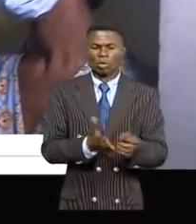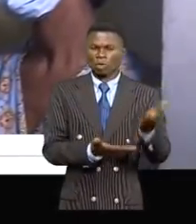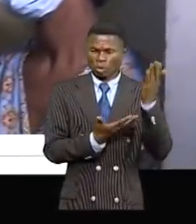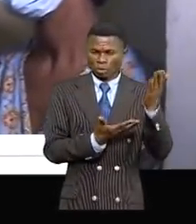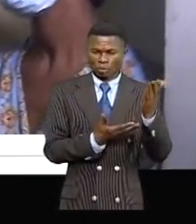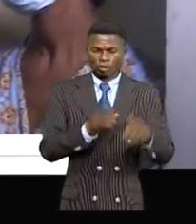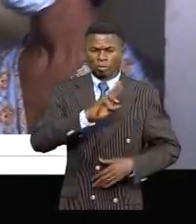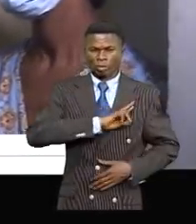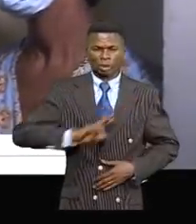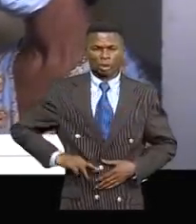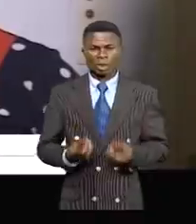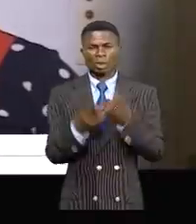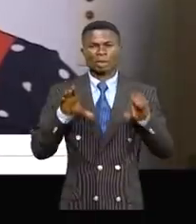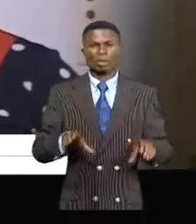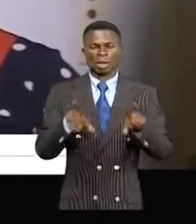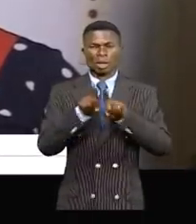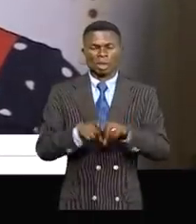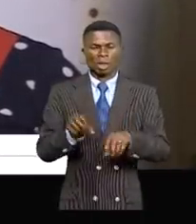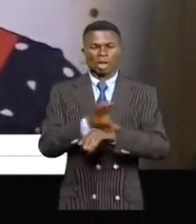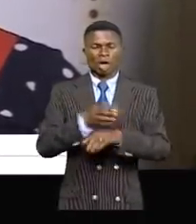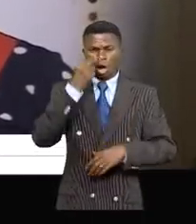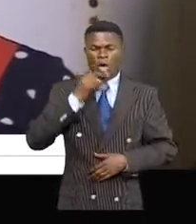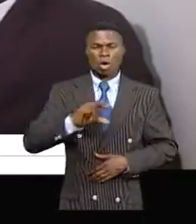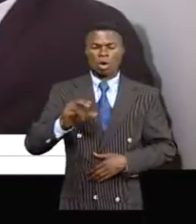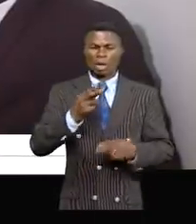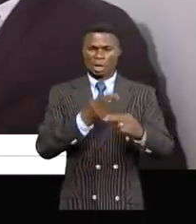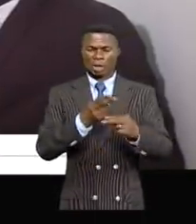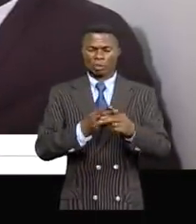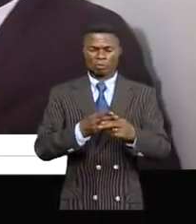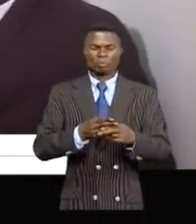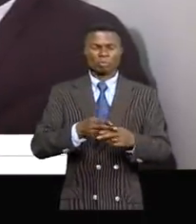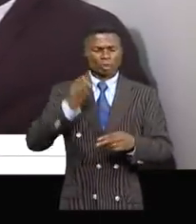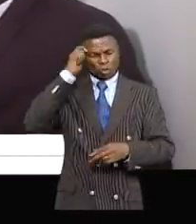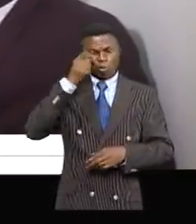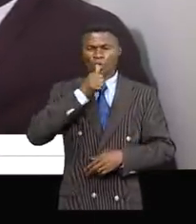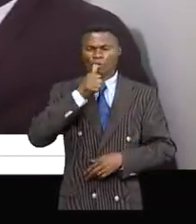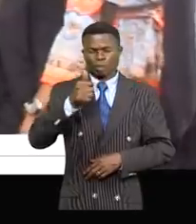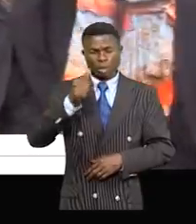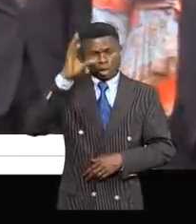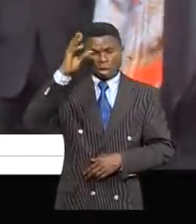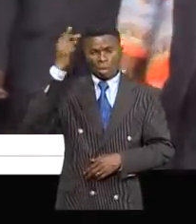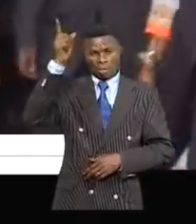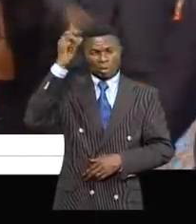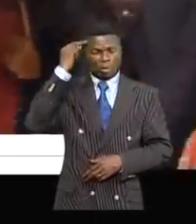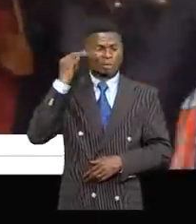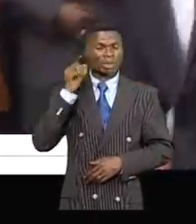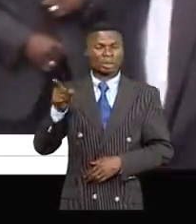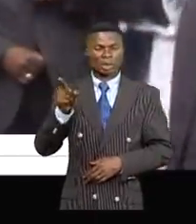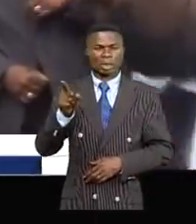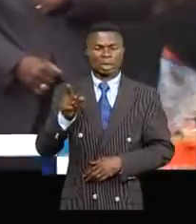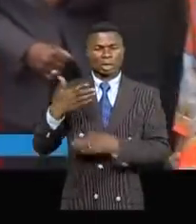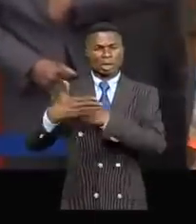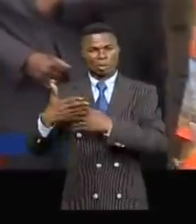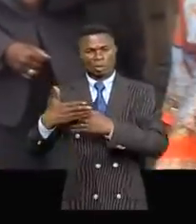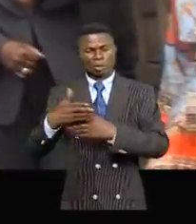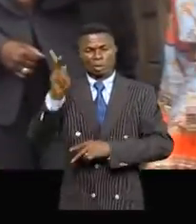République démocratique du Congo, tout comme la Côte d'Ivoire, garde des bons souvenirs de cet homme politique ivoirien, très proche